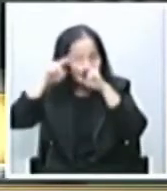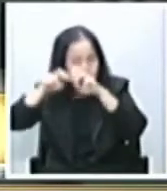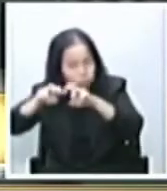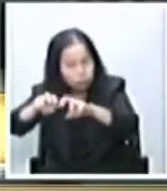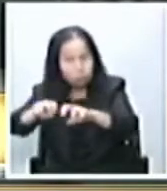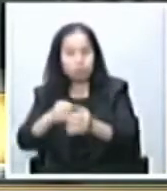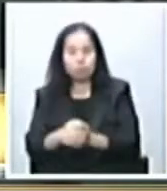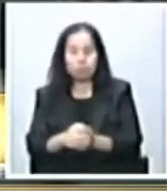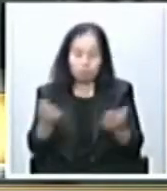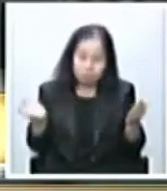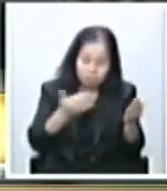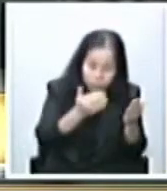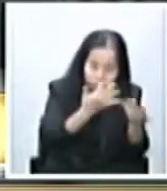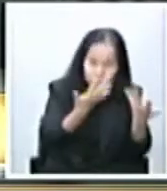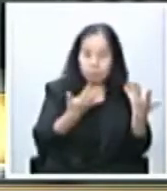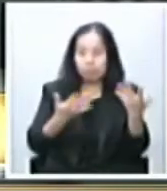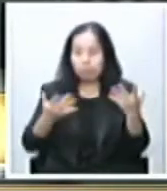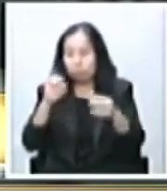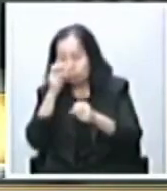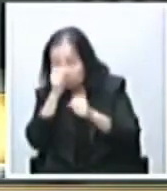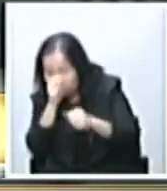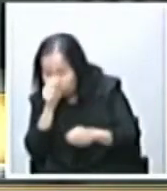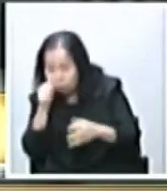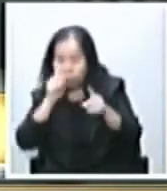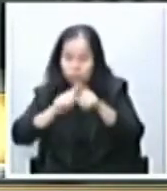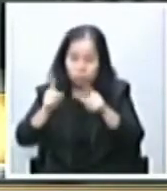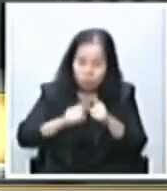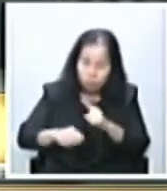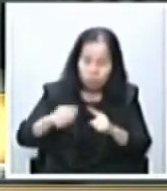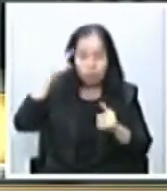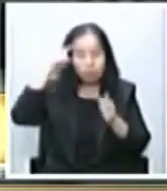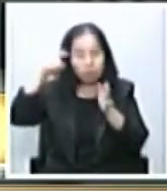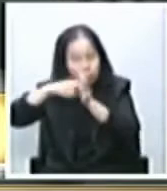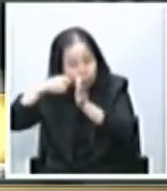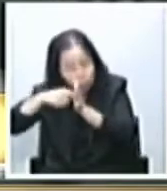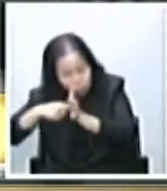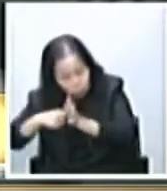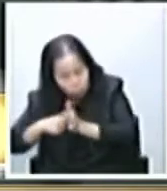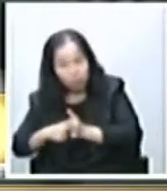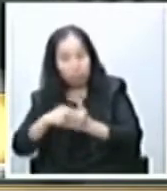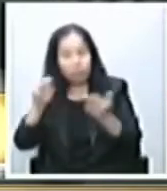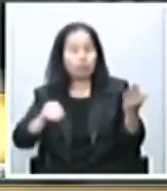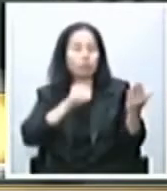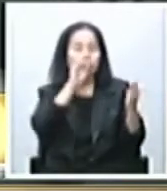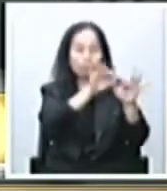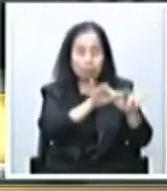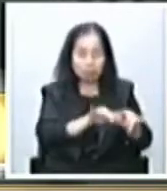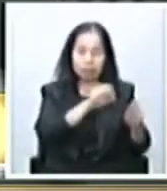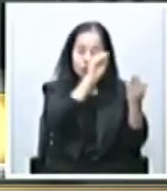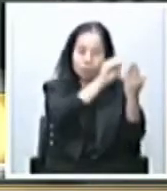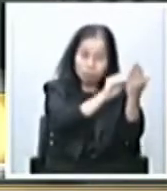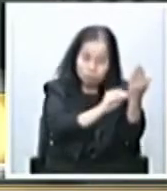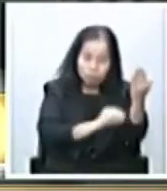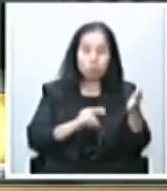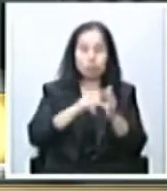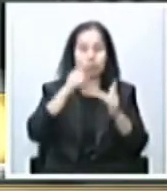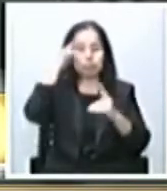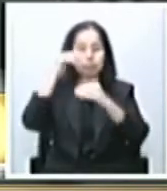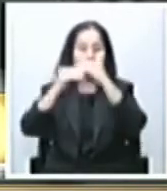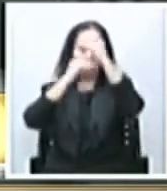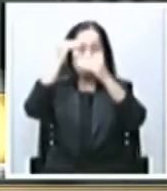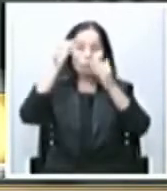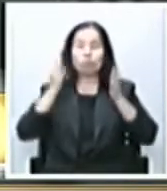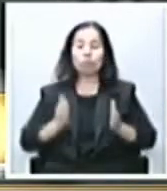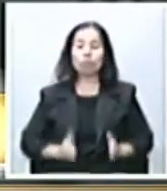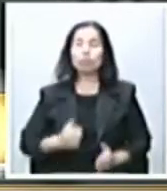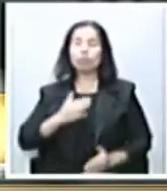อบว่าปรากฏการณ์ต่างๆเกิดขึ้นเพราะอะไรทฤษฎีหลักคิดเกิดจากอะไรนั่นคือการพัฒนาคนซึ่งการพัฒนาคนนี้เป็น